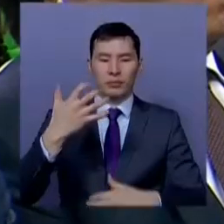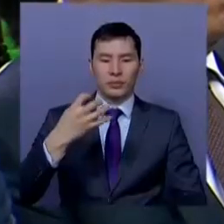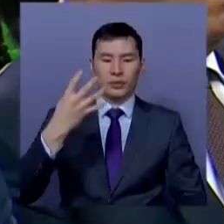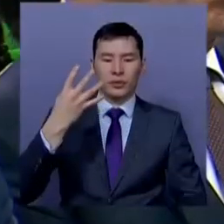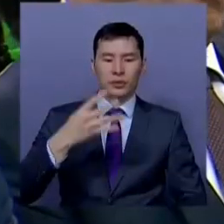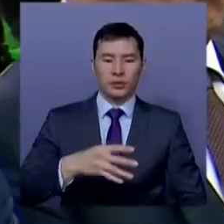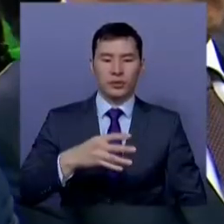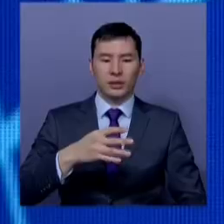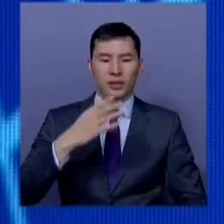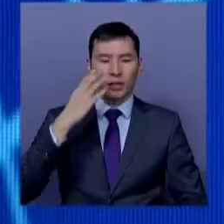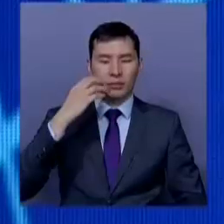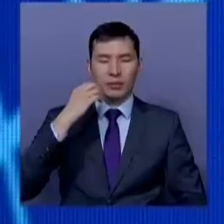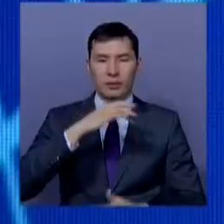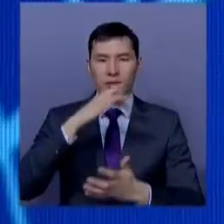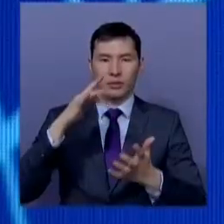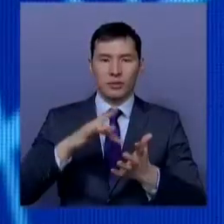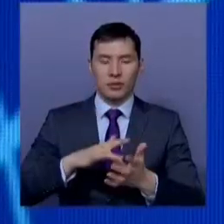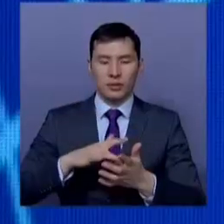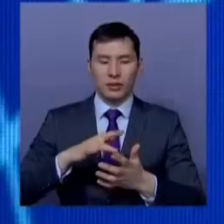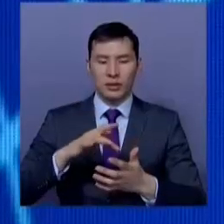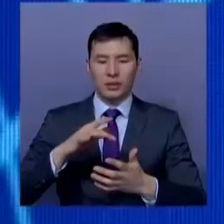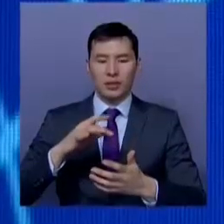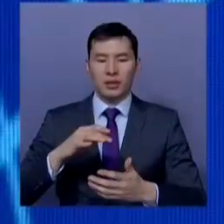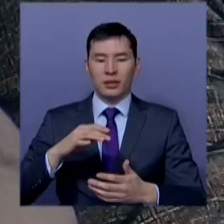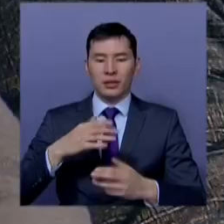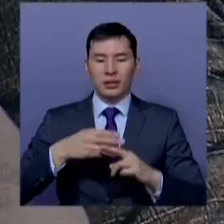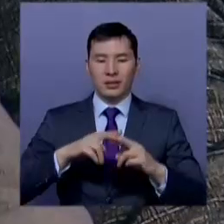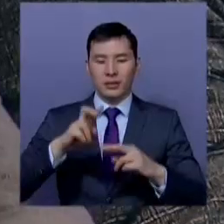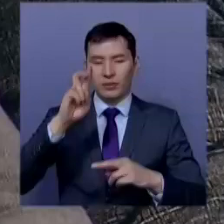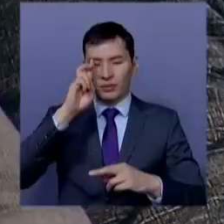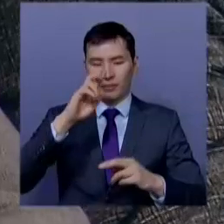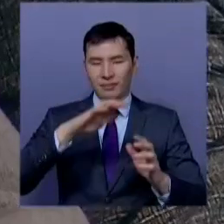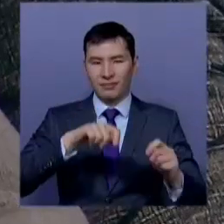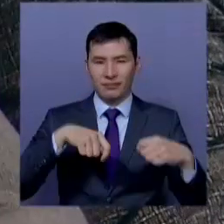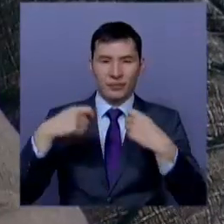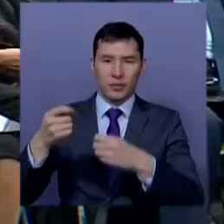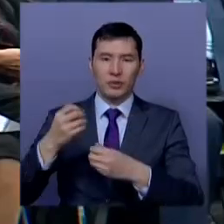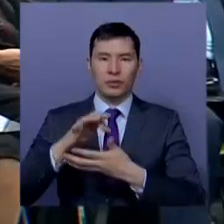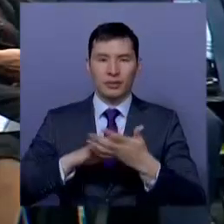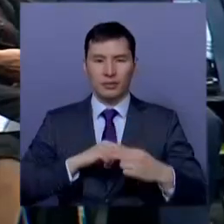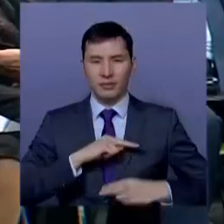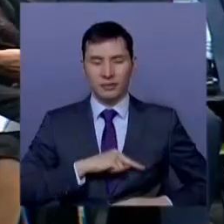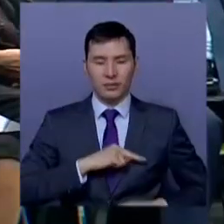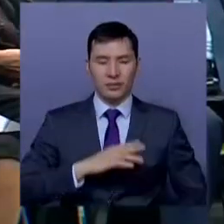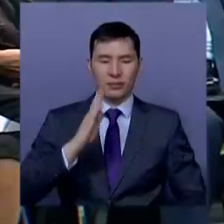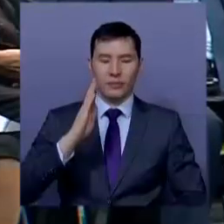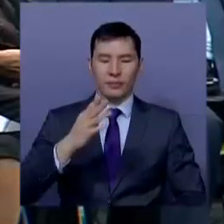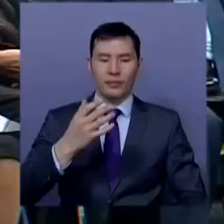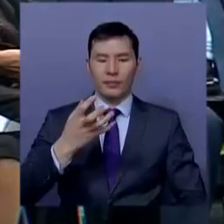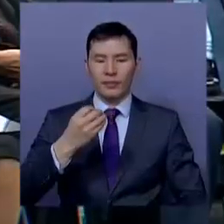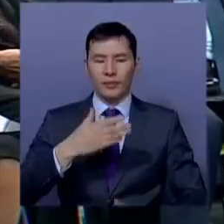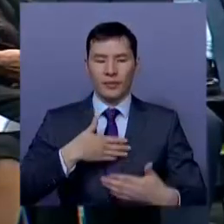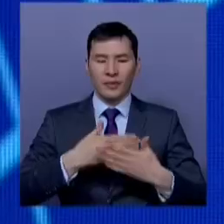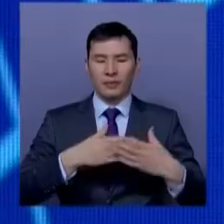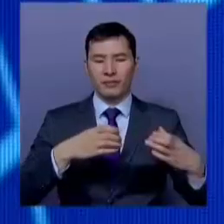иесіз нысан Алматы қаласының әкімдігінің қаулысымен қала балансына берілген. Тағы да жұмыстар жалғаса бермек. Бұл мәселені тұрғындармен қатар қоғам